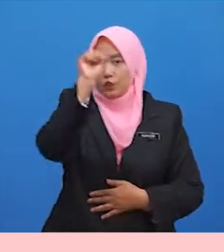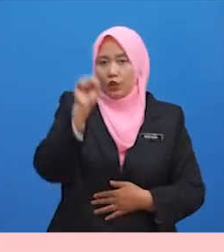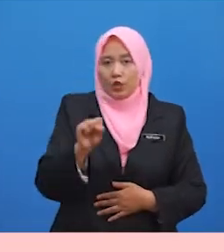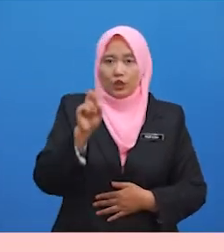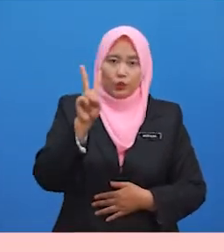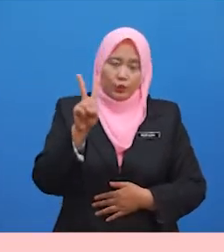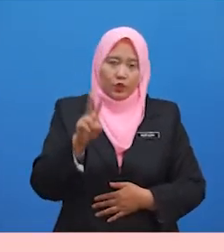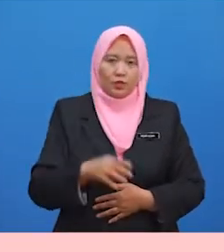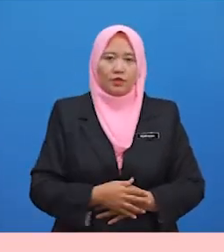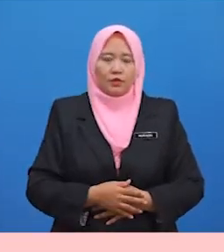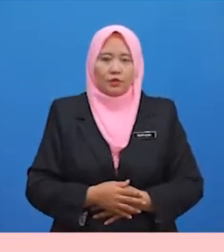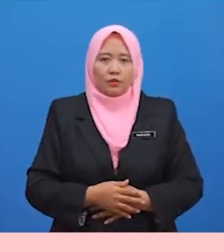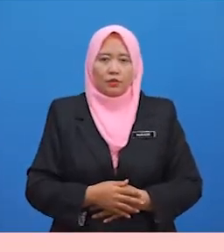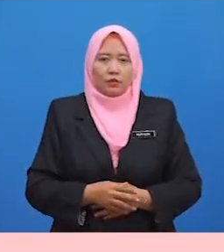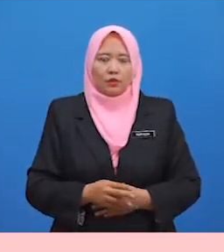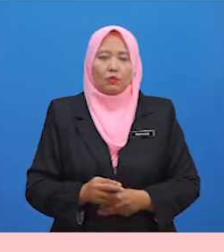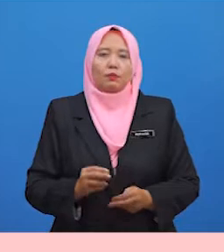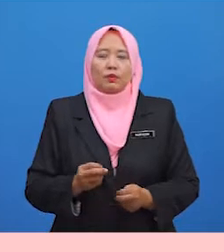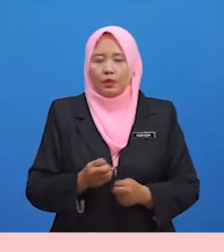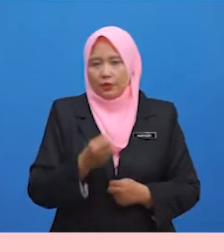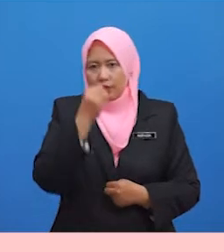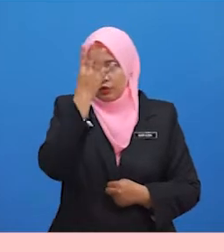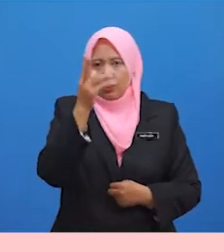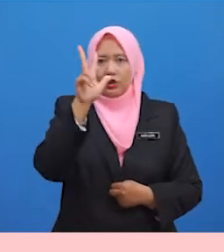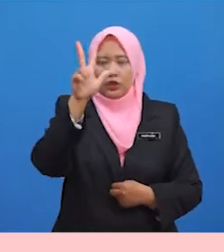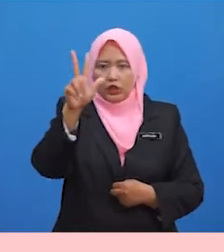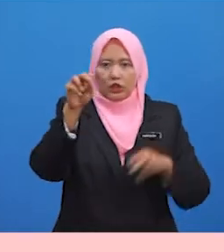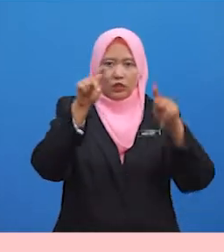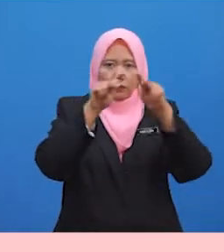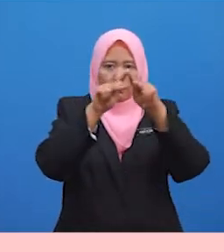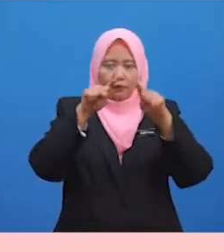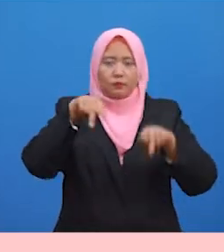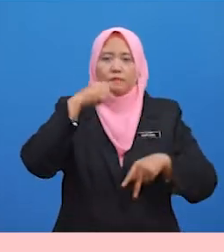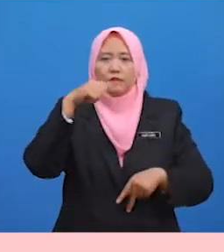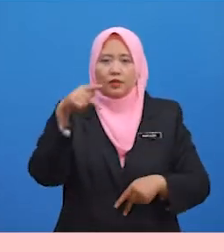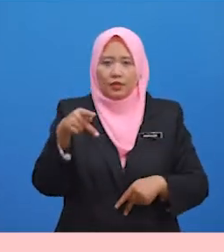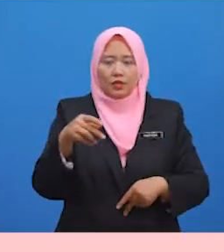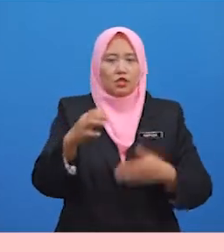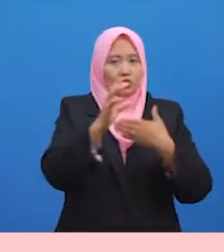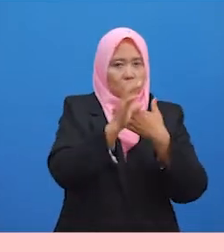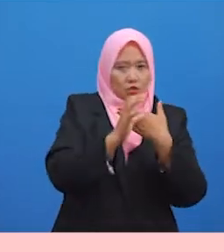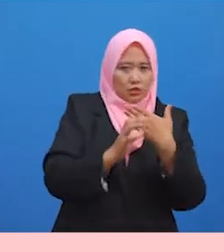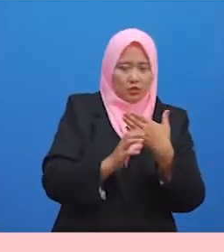Soalan kedua. Huraikan tiga peringkat kecederaan sprain.